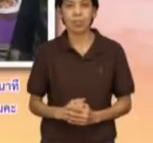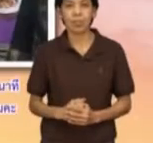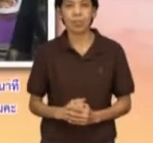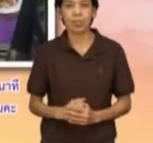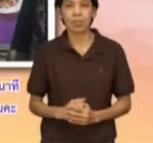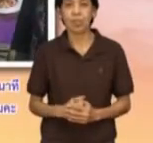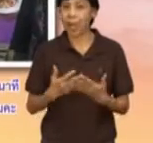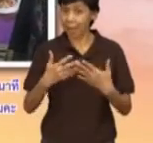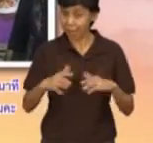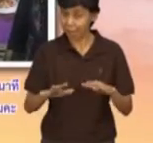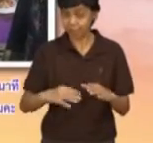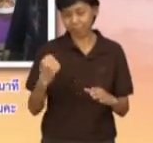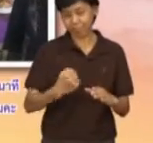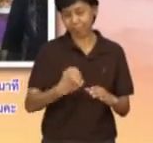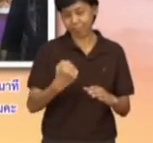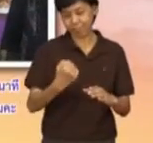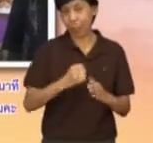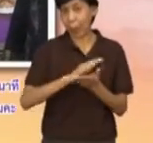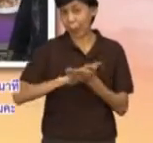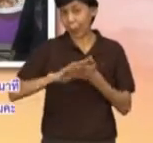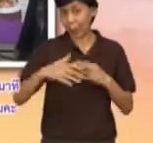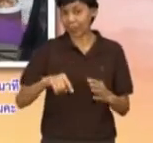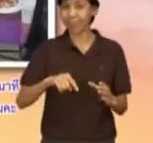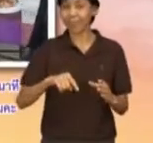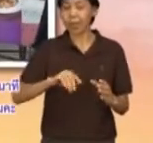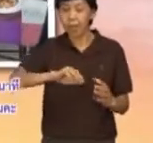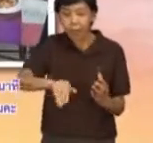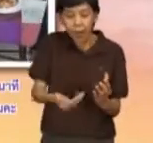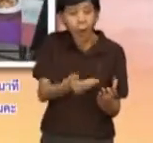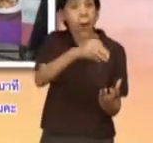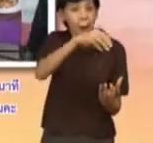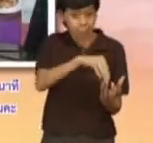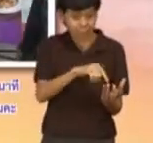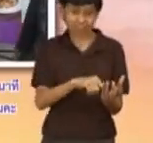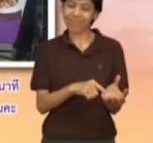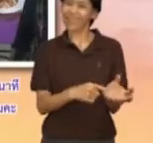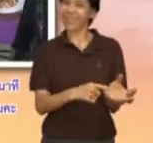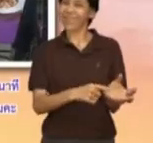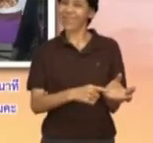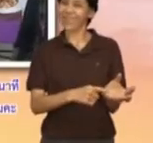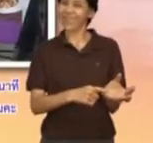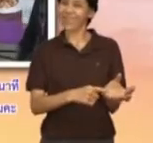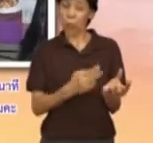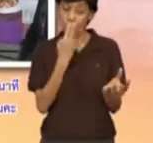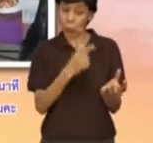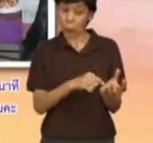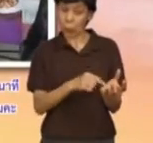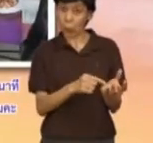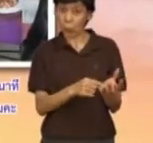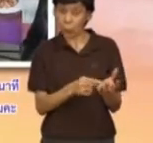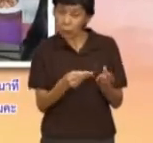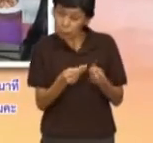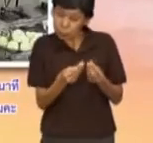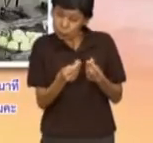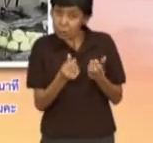ค่ะ หลังจากที่โขลกเครื่องแกงแล้วนะคะก็ผ่านไป10นาทีก็ได้ตรงนี้แล้วนะคะก็ต้องดูค่ะว่าละเอียดมากน้อยข